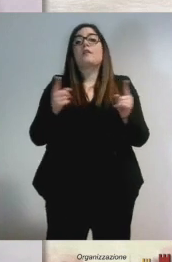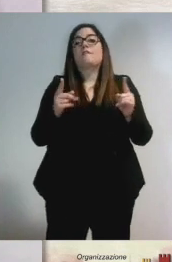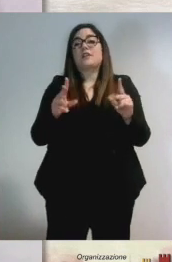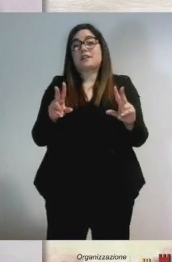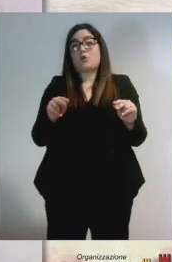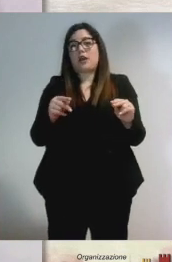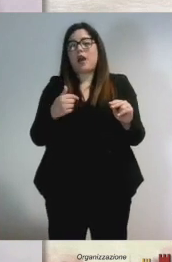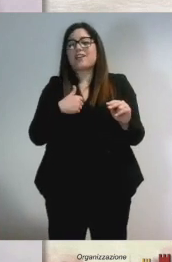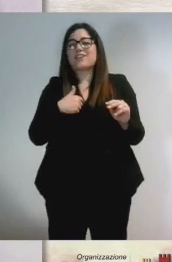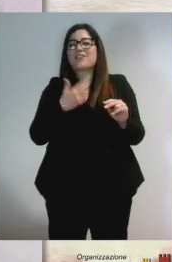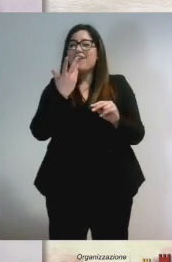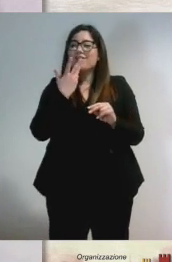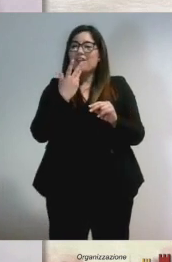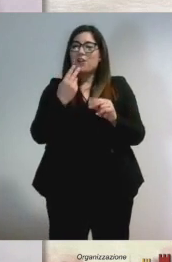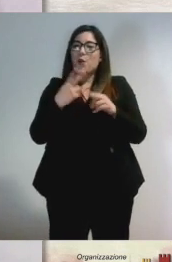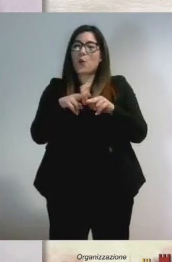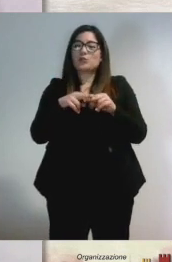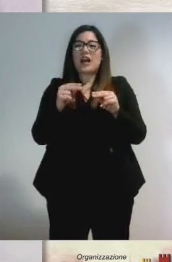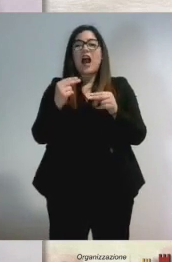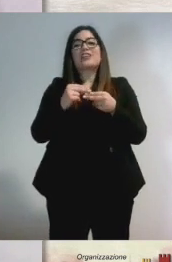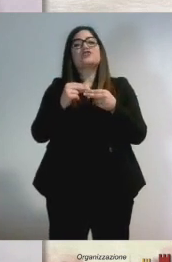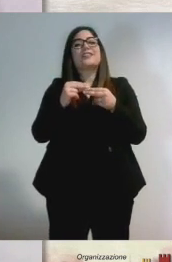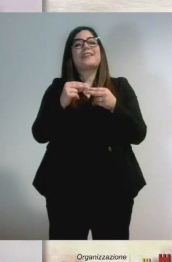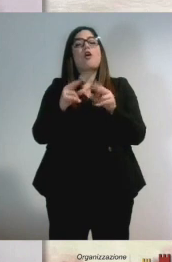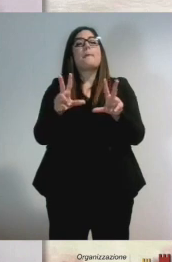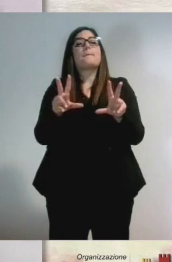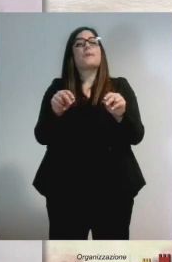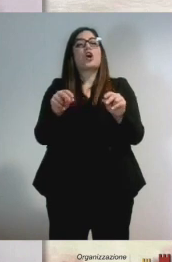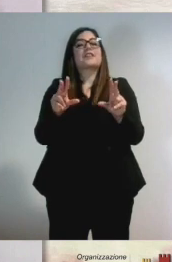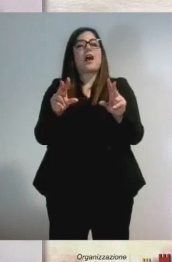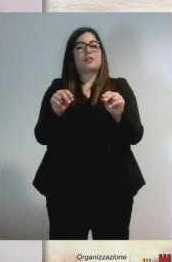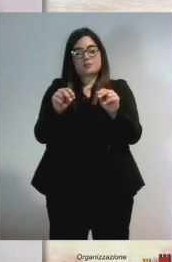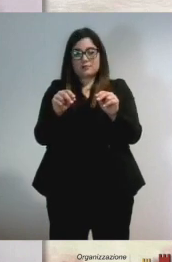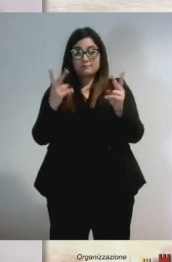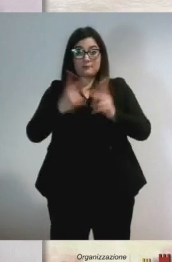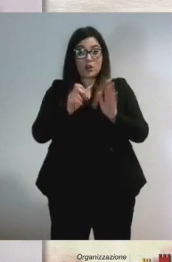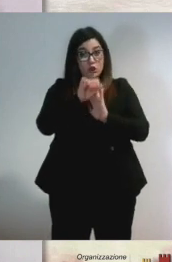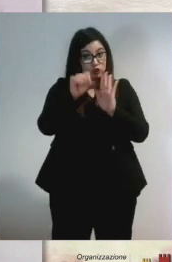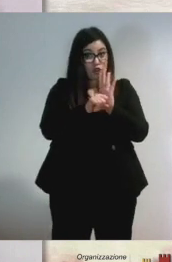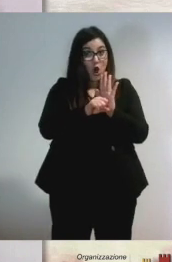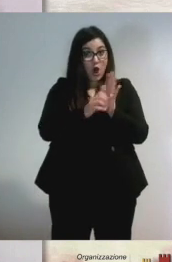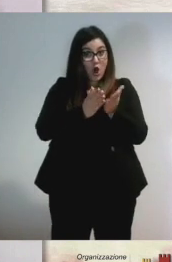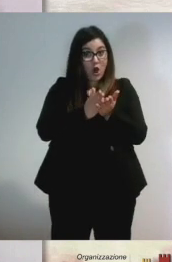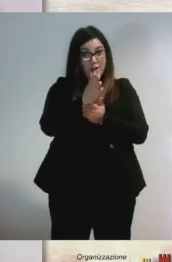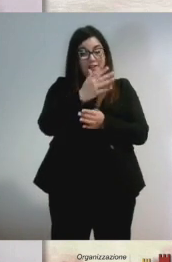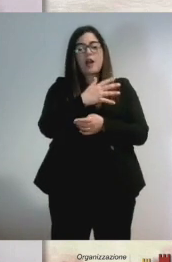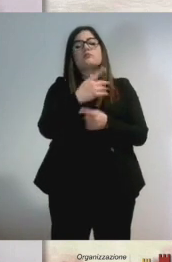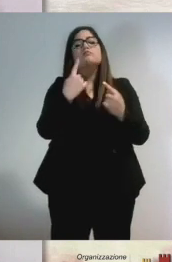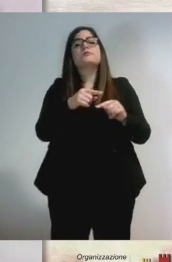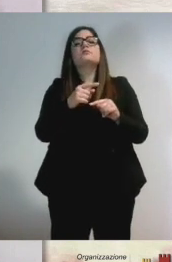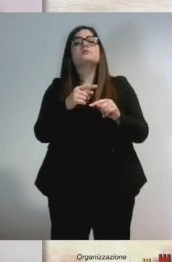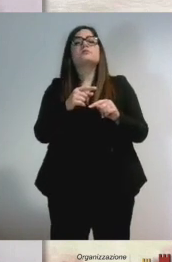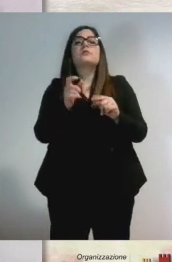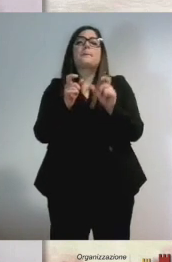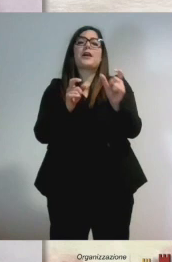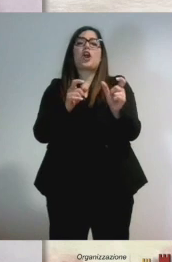l'aggettivo moderna nella storiografia l'aggettivo moderna viene utilizzato per identificare Pensate un periodo